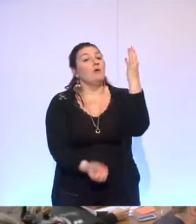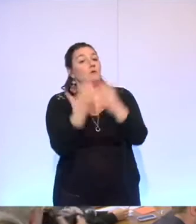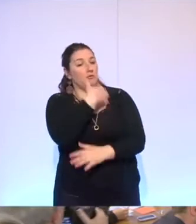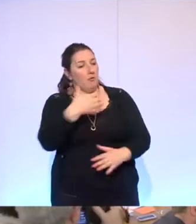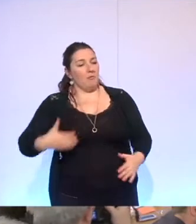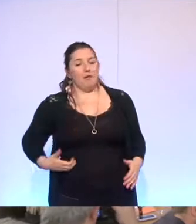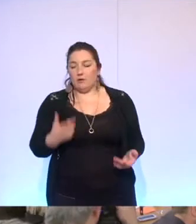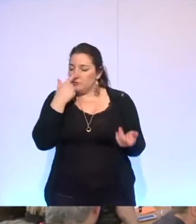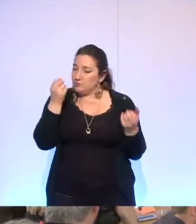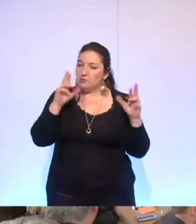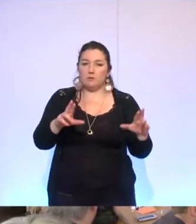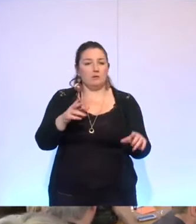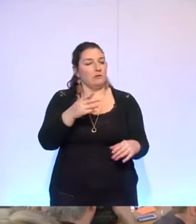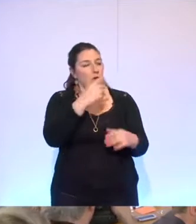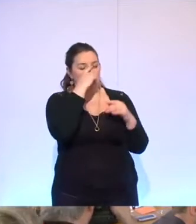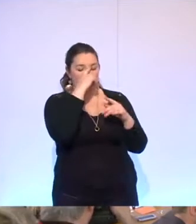notre fonction délibérative.